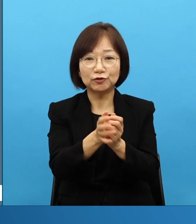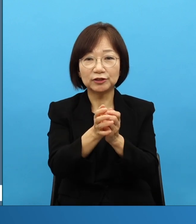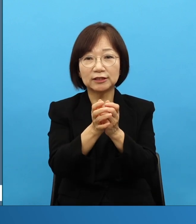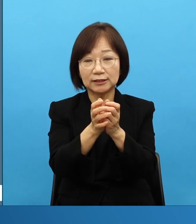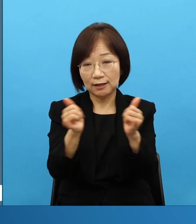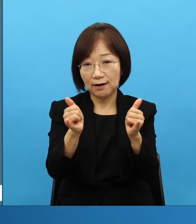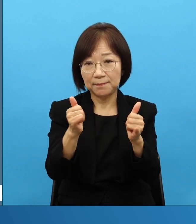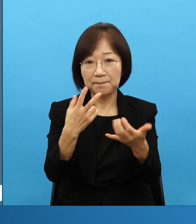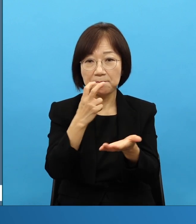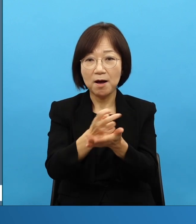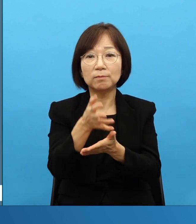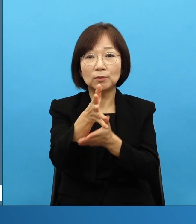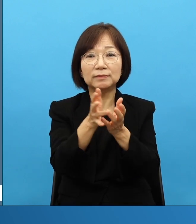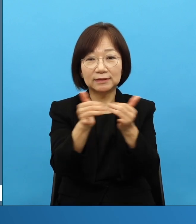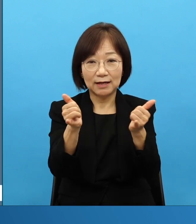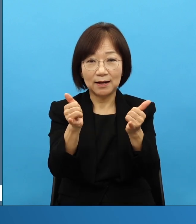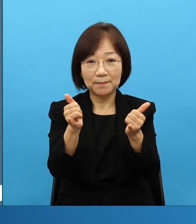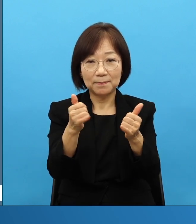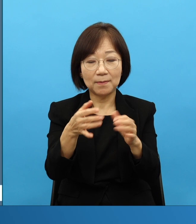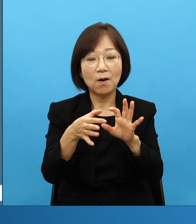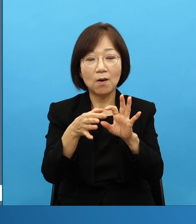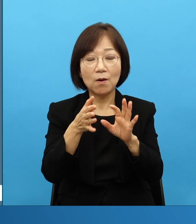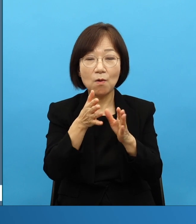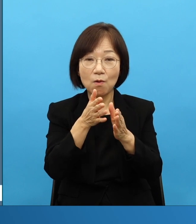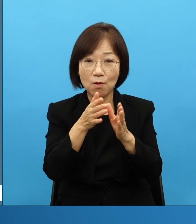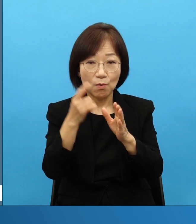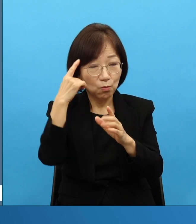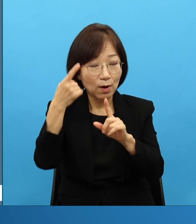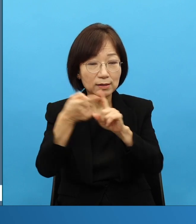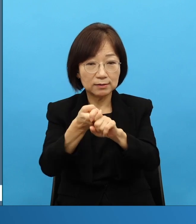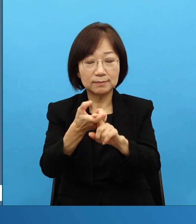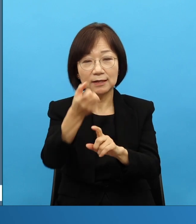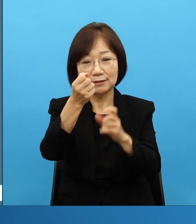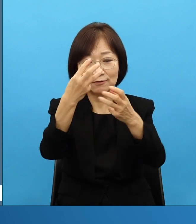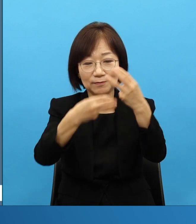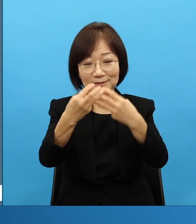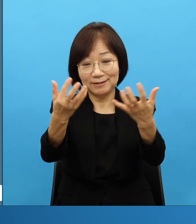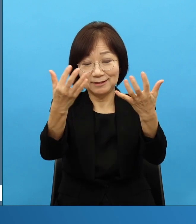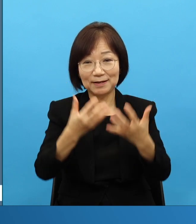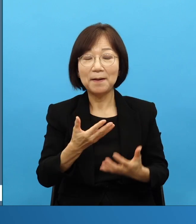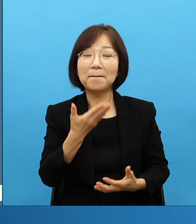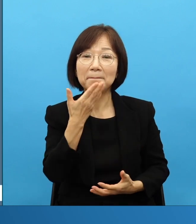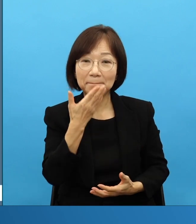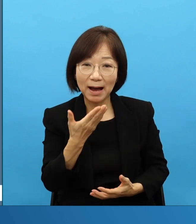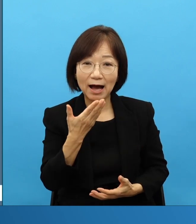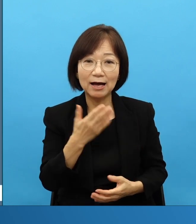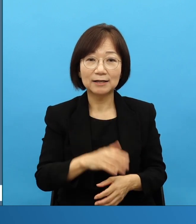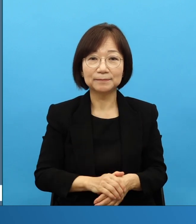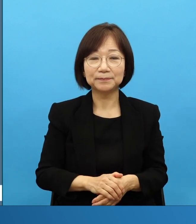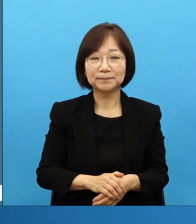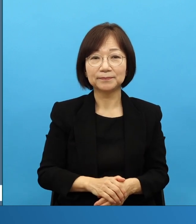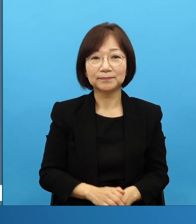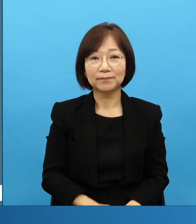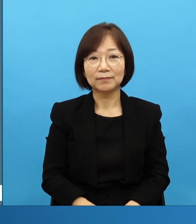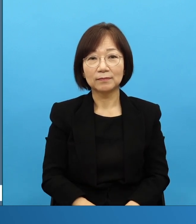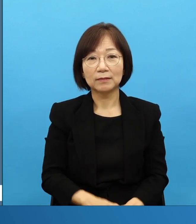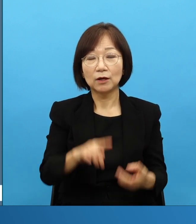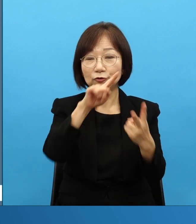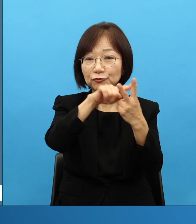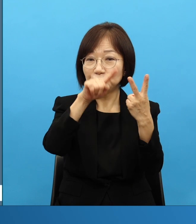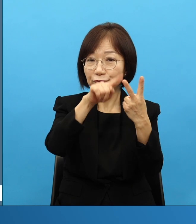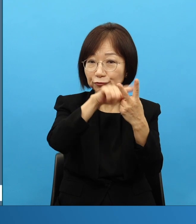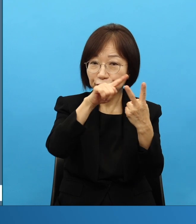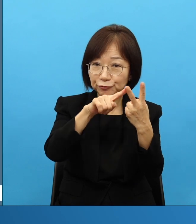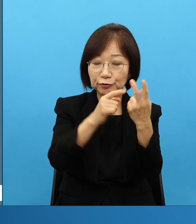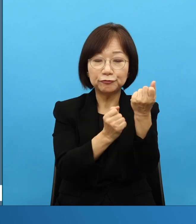그리고 관련 분야 랩넌트 등 관심 있는 누구나 참여할 수 있습니다. 세계 청년 리더 수련회와 의료 법률